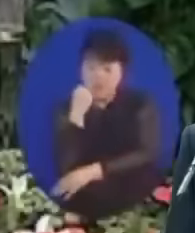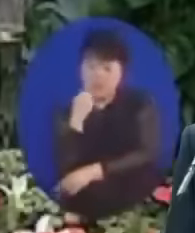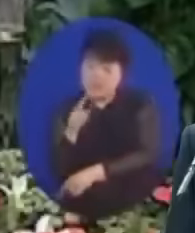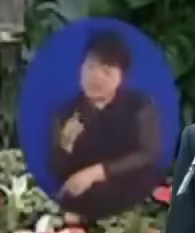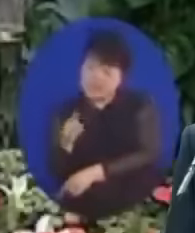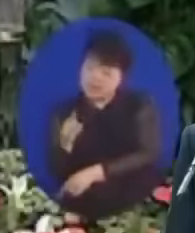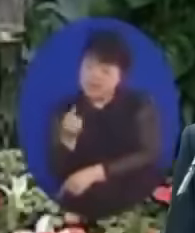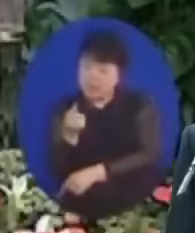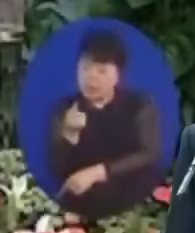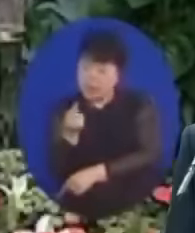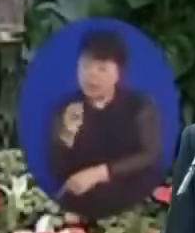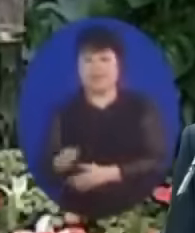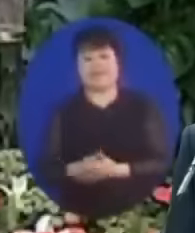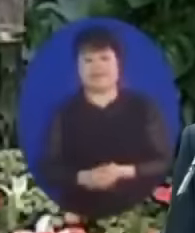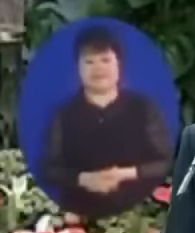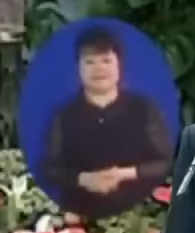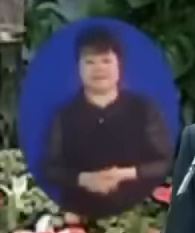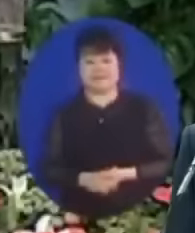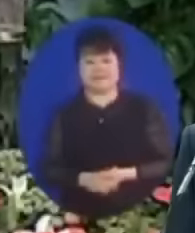되는 것입니다.